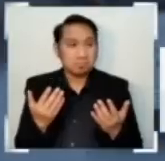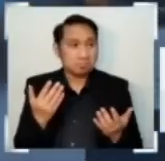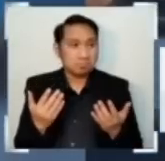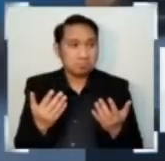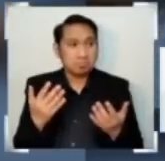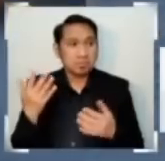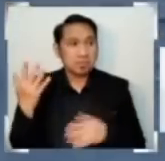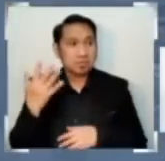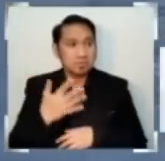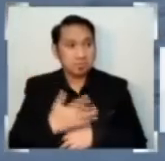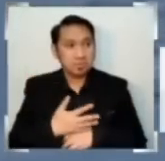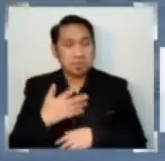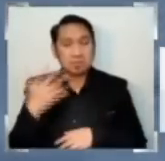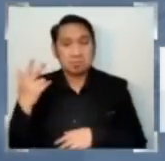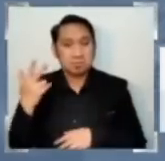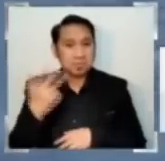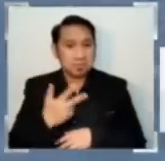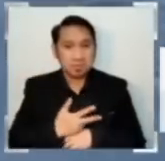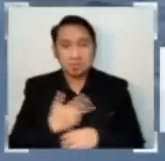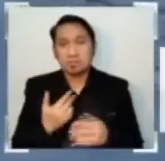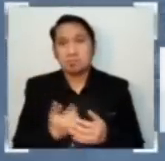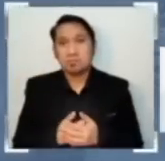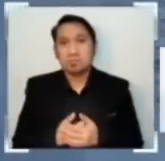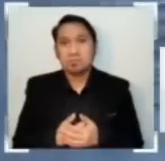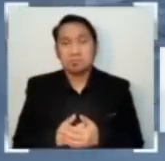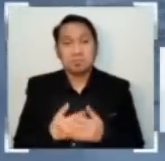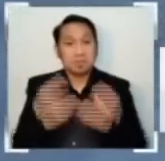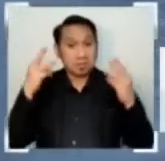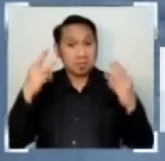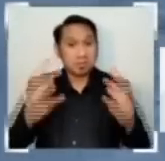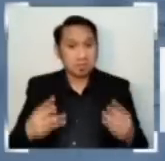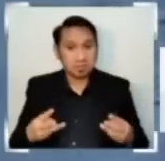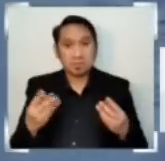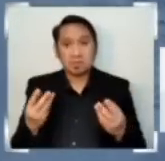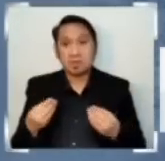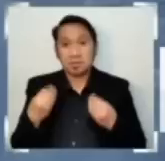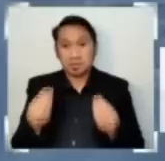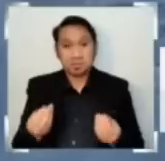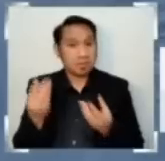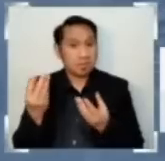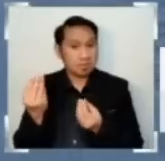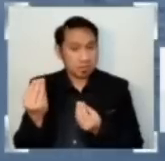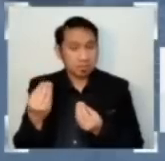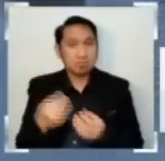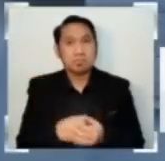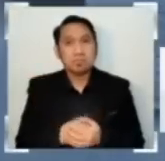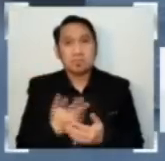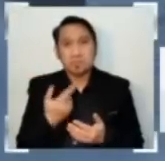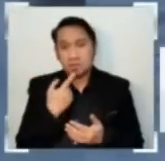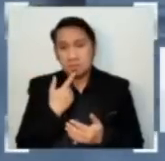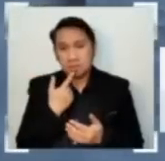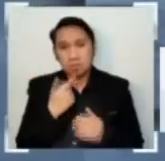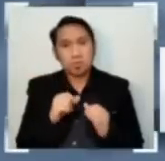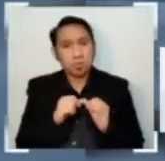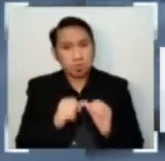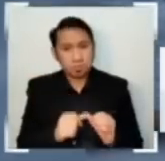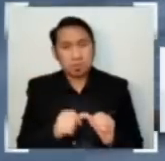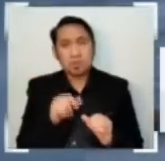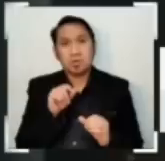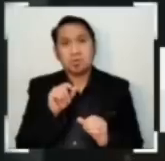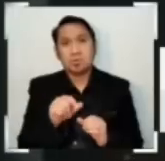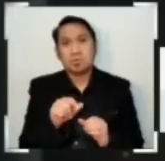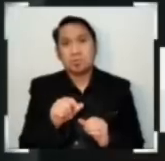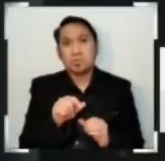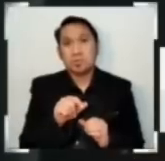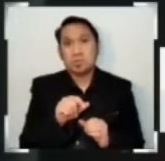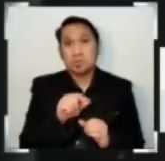3, maximum of 5 days. Sa Incident Information Center website na nagbibigay ng update sa oil spill, sinabing patuloy ang ugnayan ng RDC Royal Marine